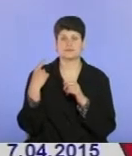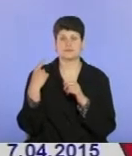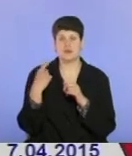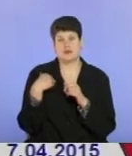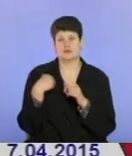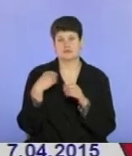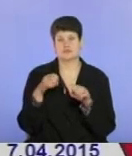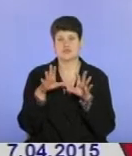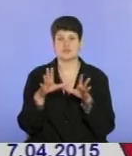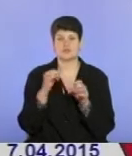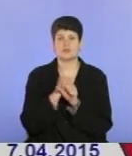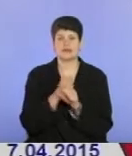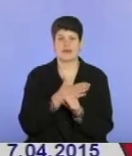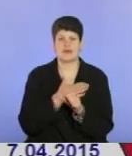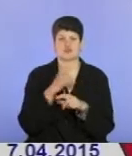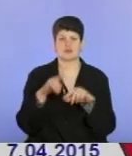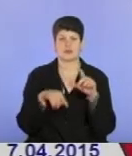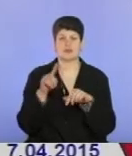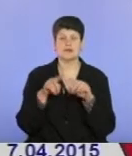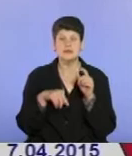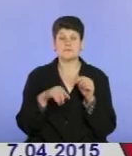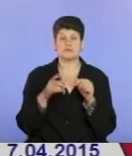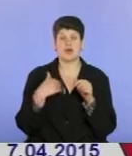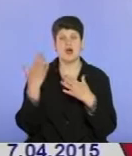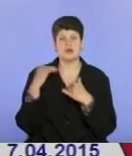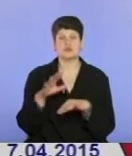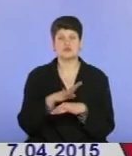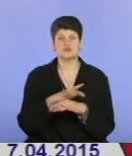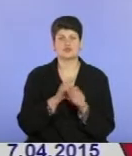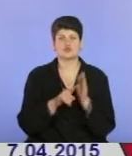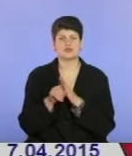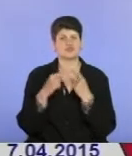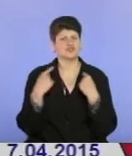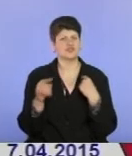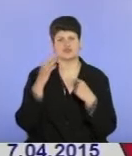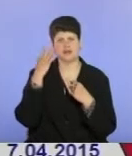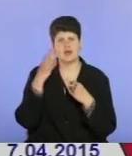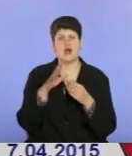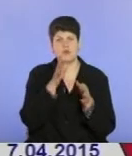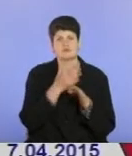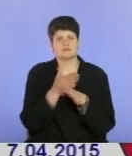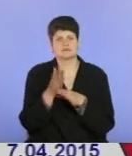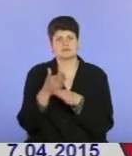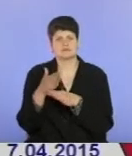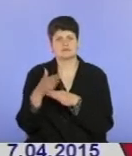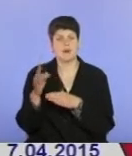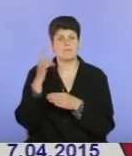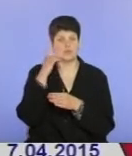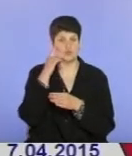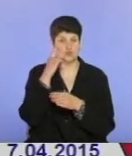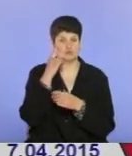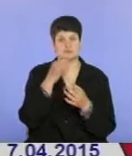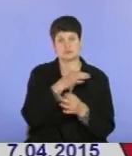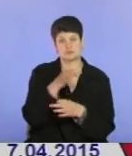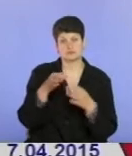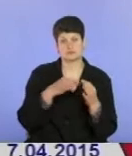наші рідне раніше були спочатку трошки інакші ідеї але з часом подумалися так поговорили